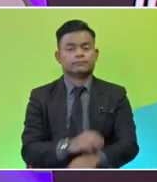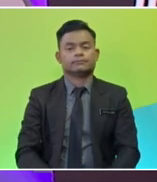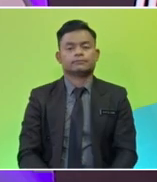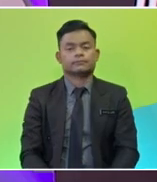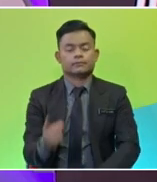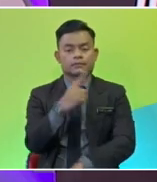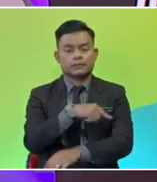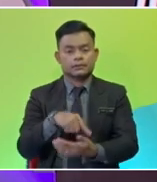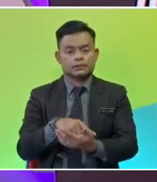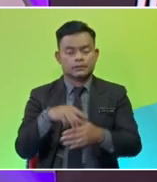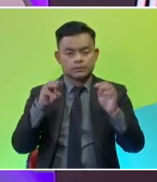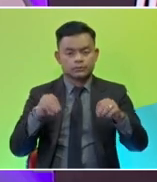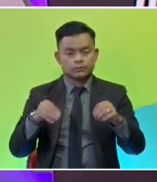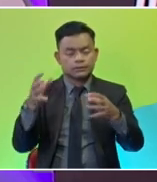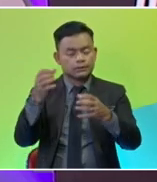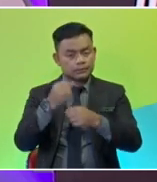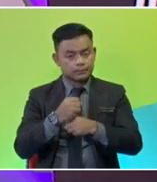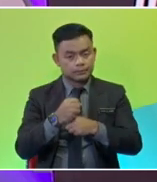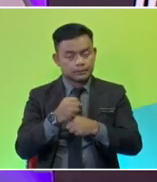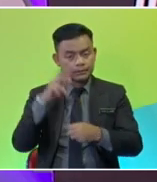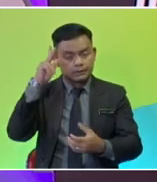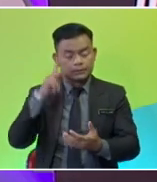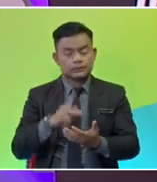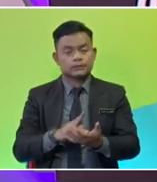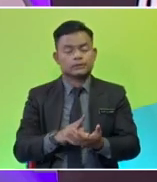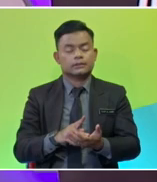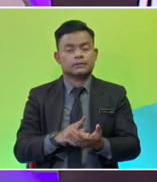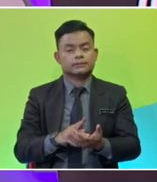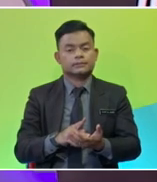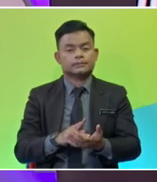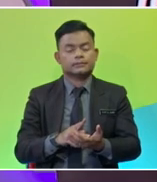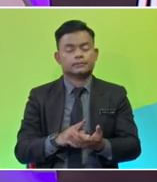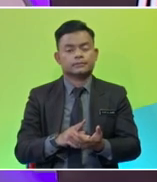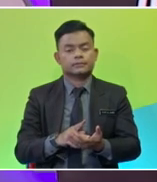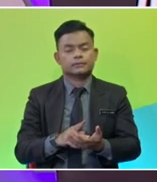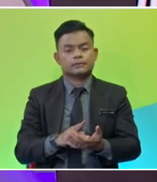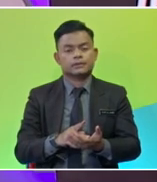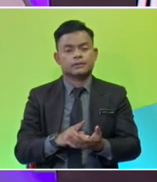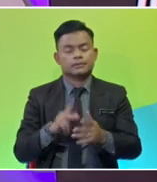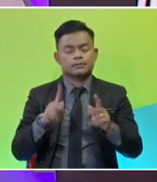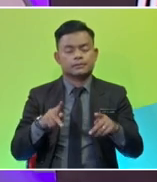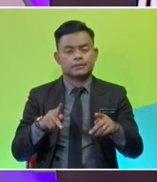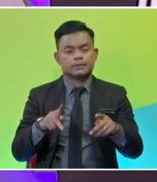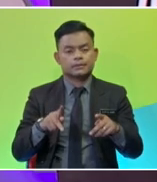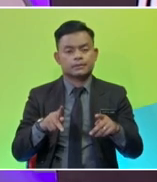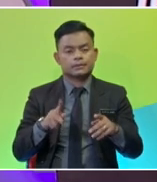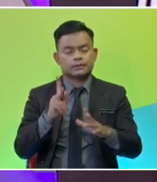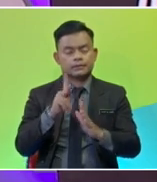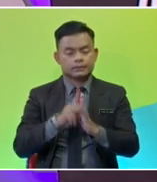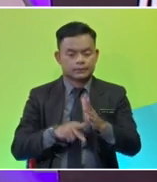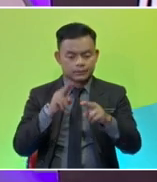kedudukan tulang dan juga kedudukan rangka dan juga kedudukan sendiri murid juga telah dapat mengetahui fungsi